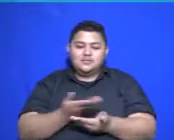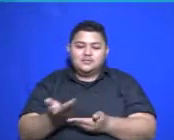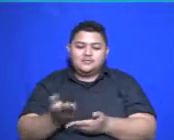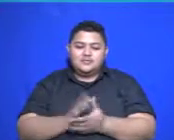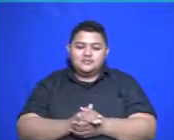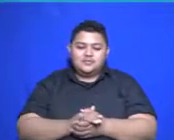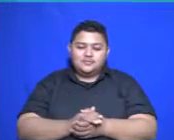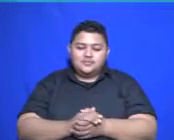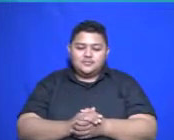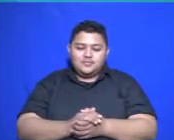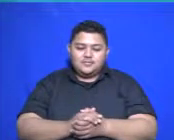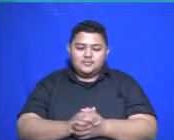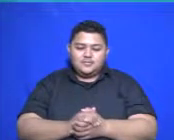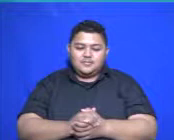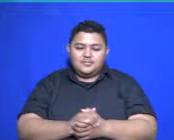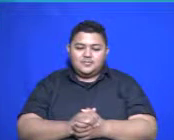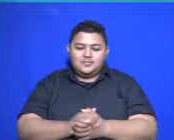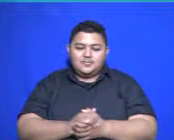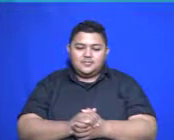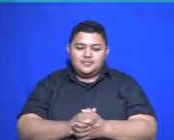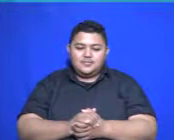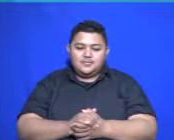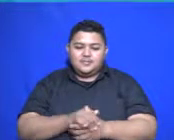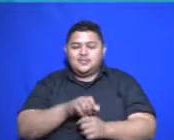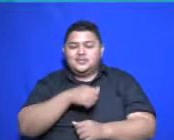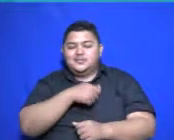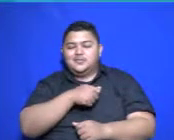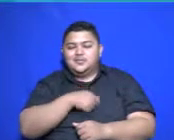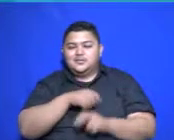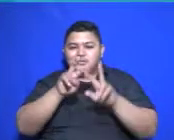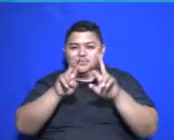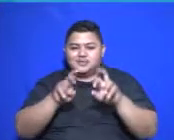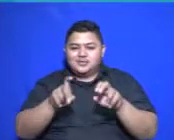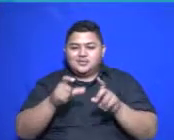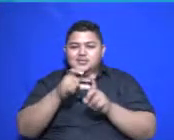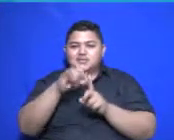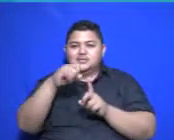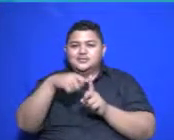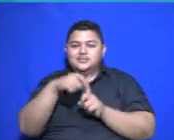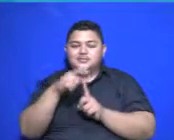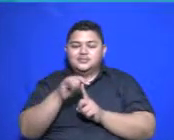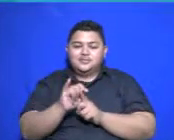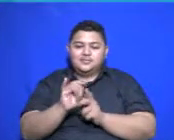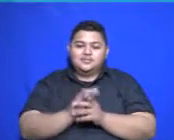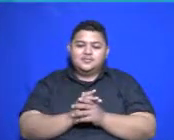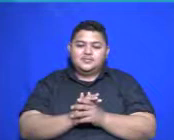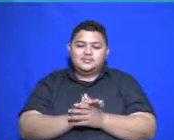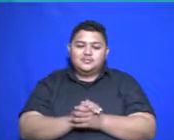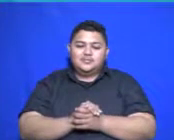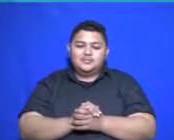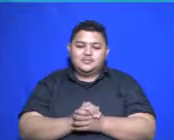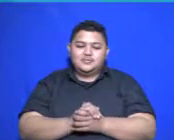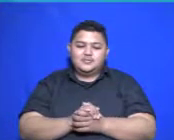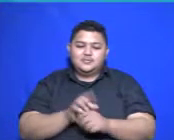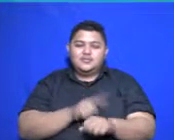bicara pertama kepada Bapak Menteri Ristek Dikti, karena beliau juga akan ada acara yang lain. Waktunya